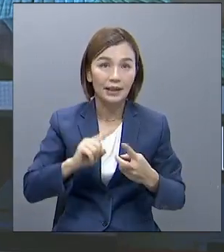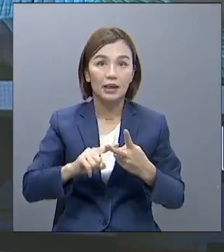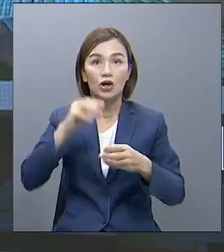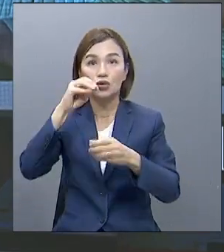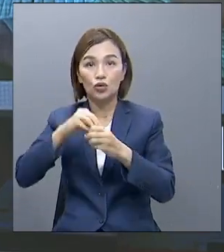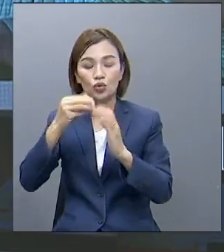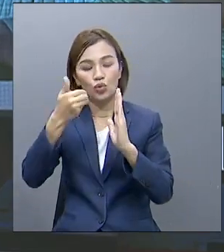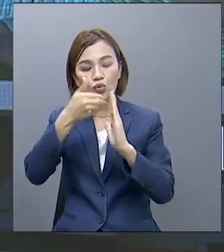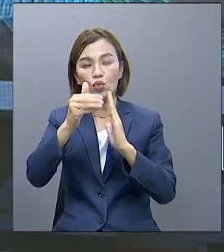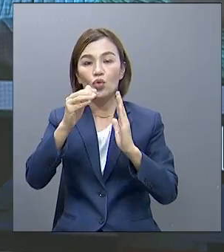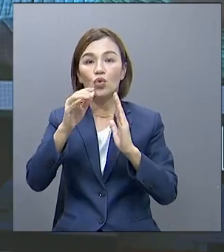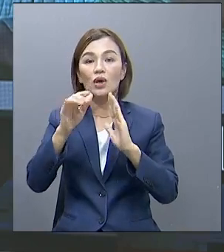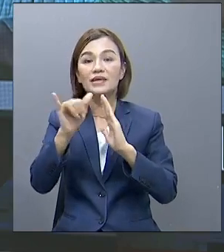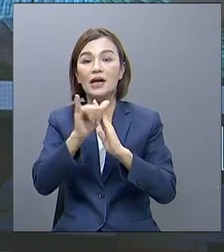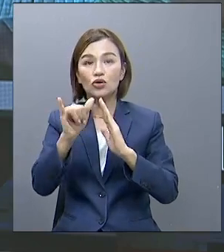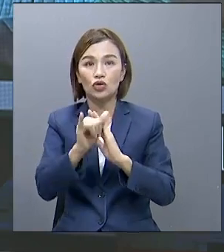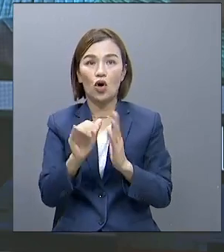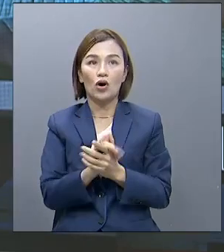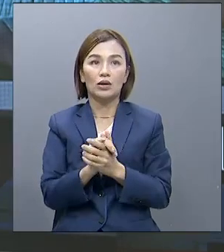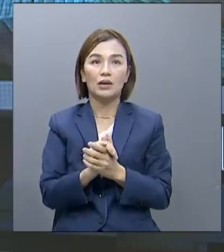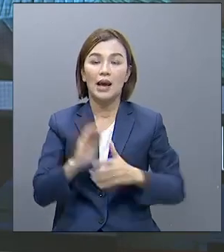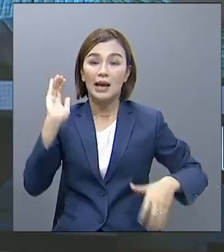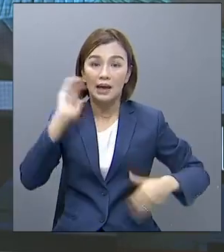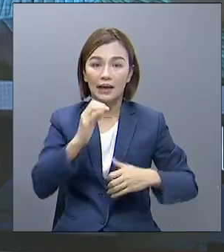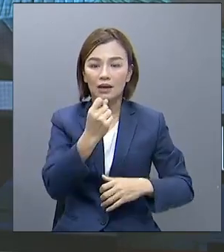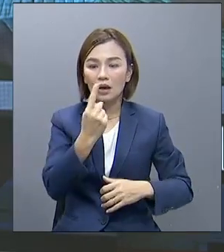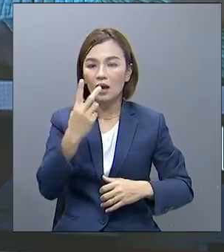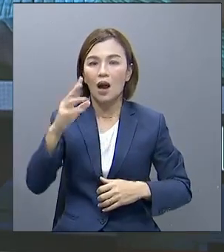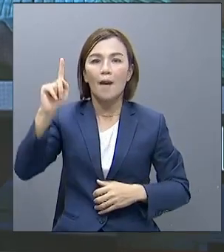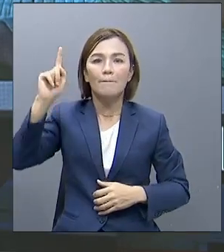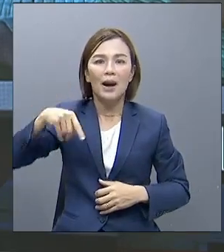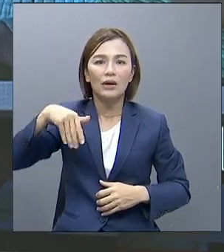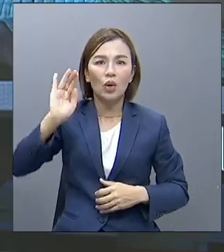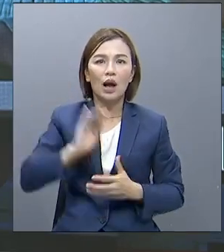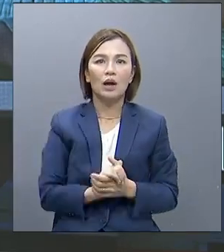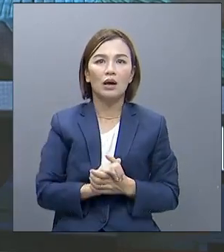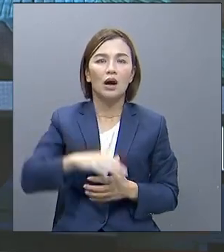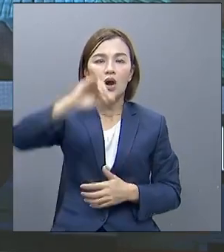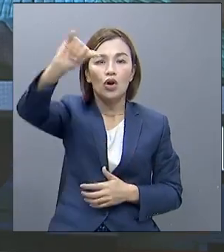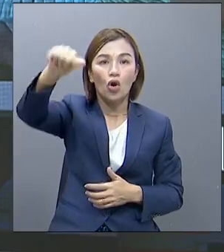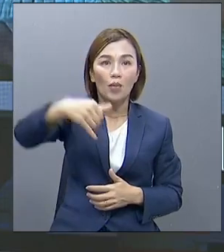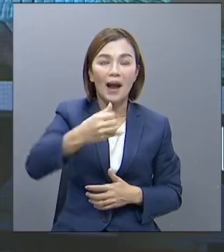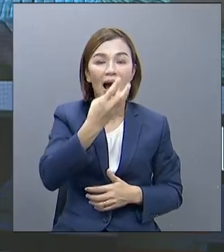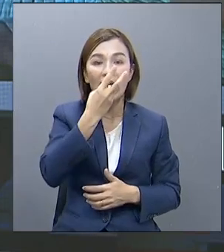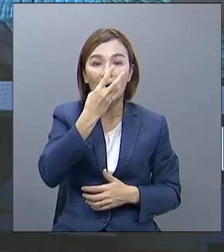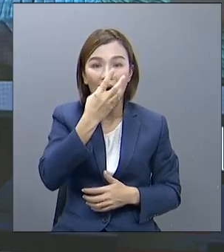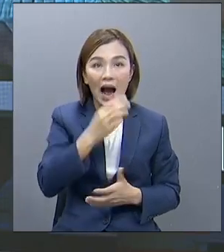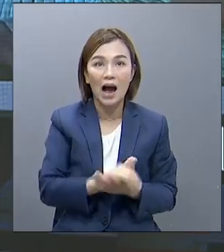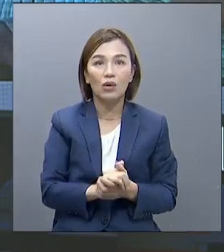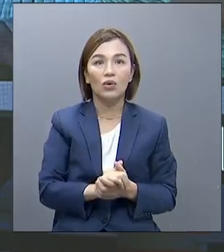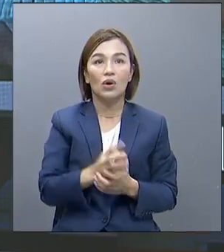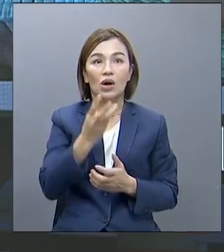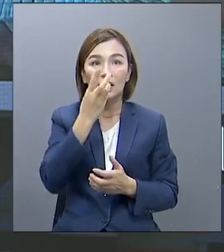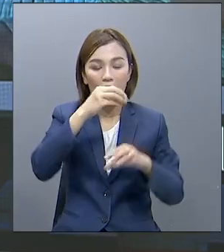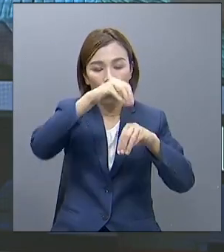ยโสธรค่ะเขาบอกว่าลิงกว่า 1,000 ตัวลงมาทำลายอะไรคะข้าวส่วนข้าวของชาวบ้านนะ